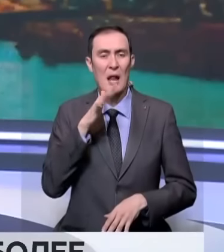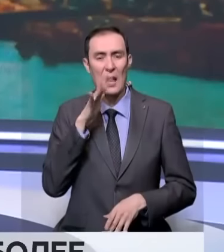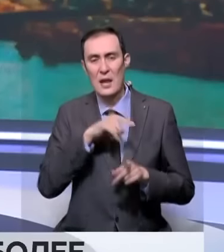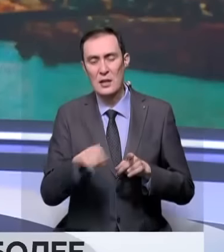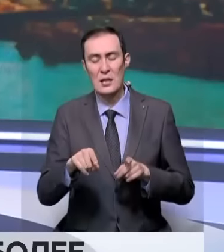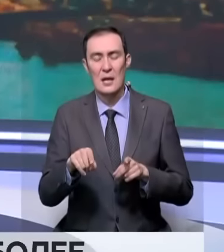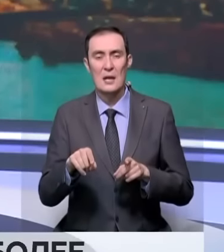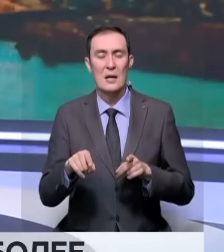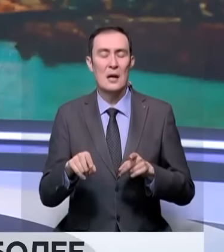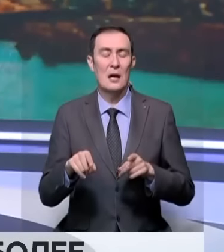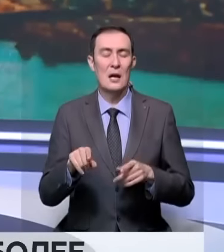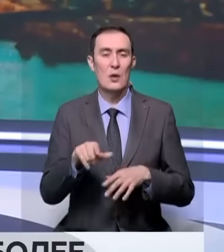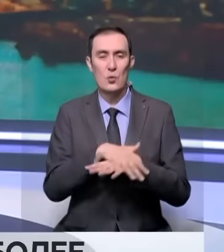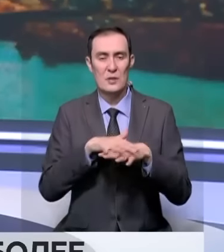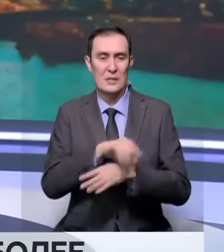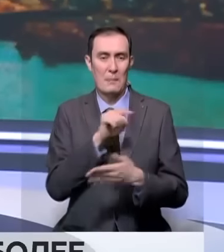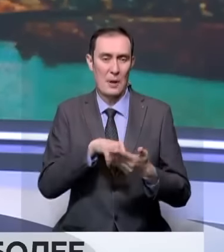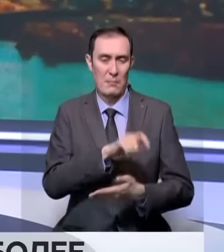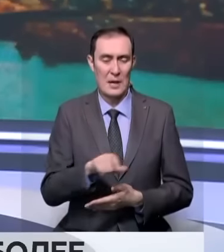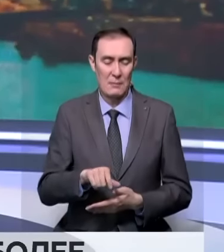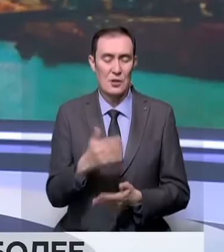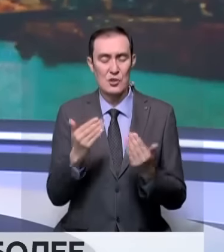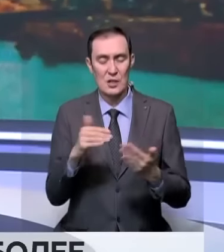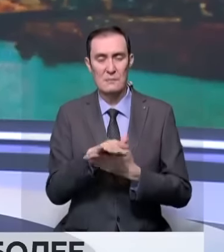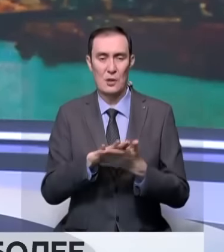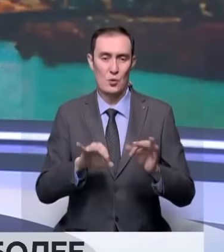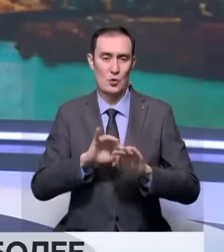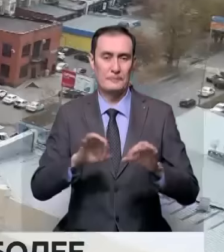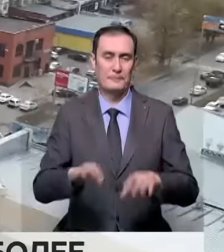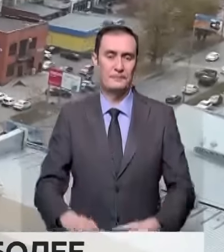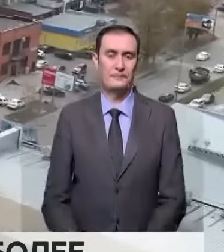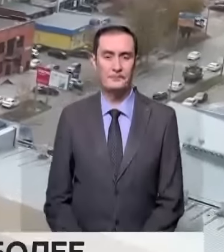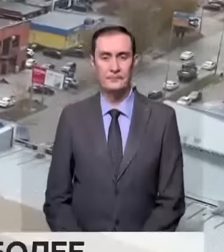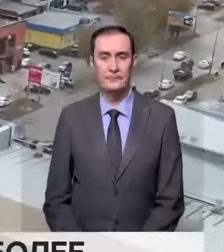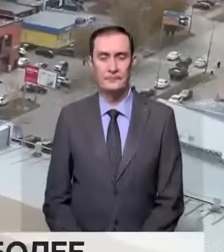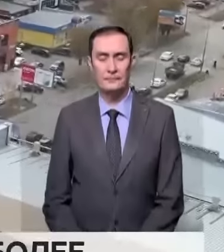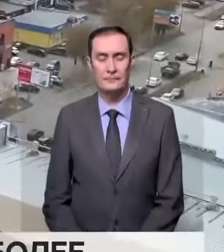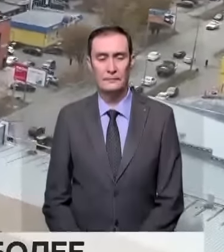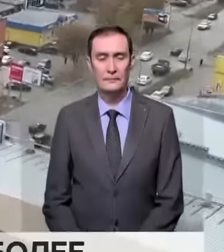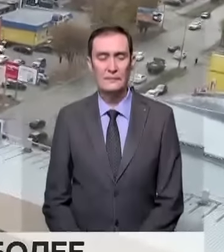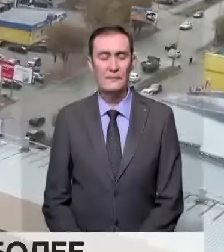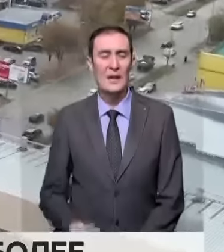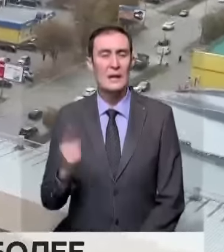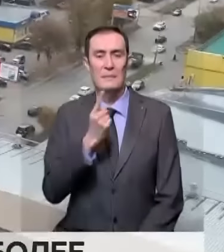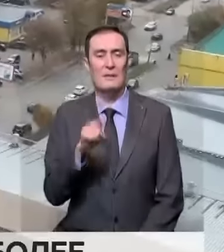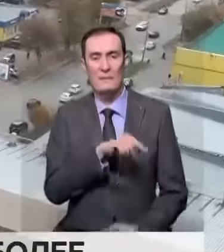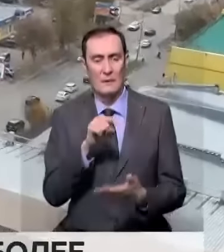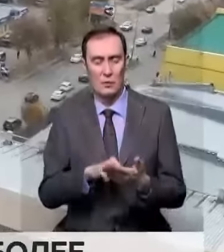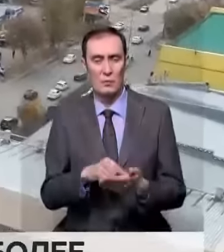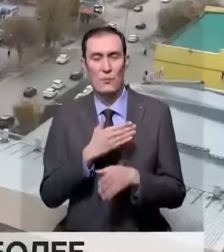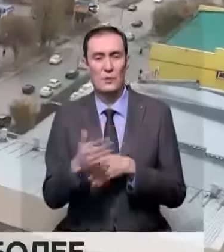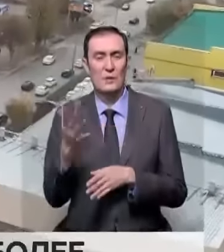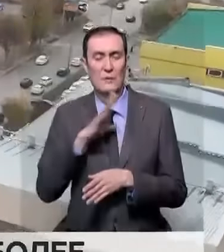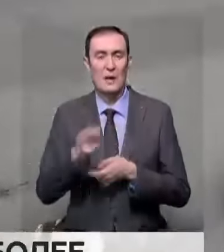многолетние социально-бытовые проблемы. Асем Утешева продолжит. Первым делом после того, как Семей